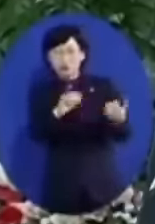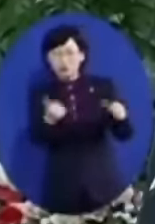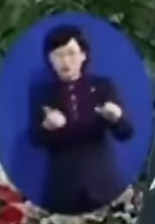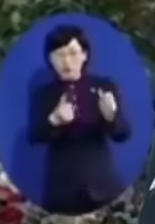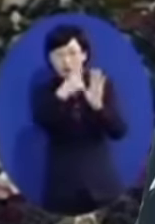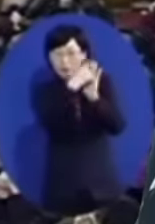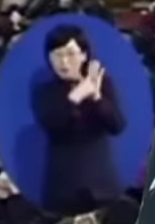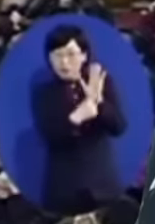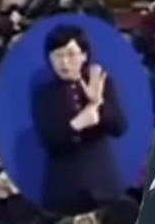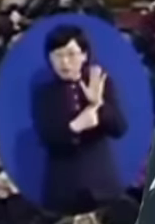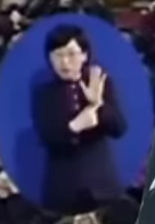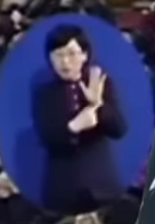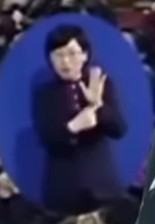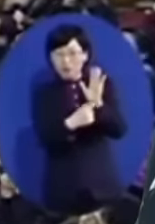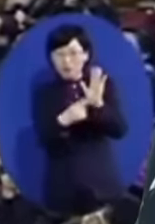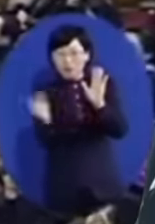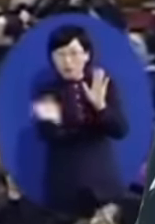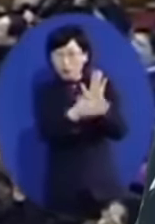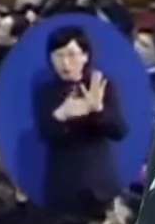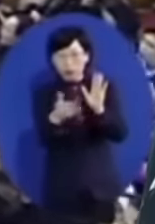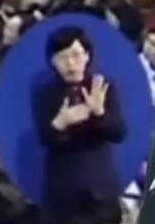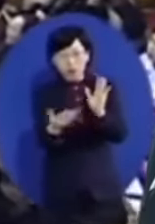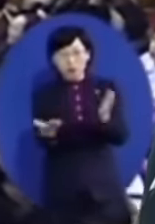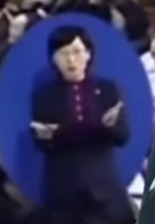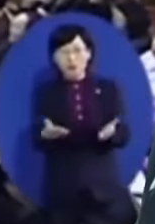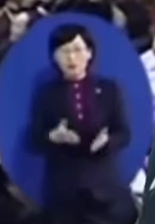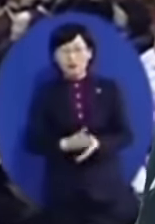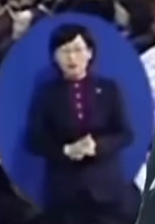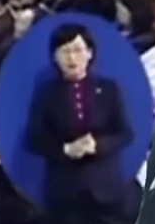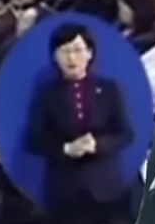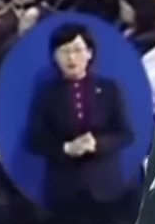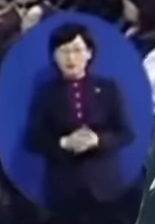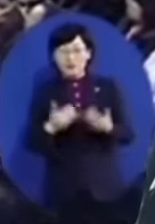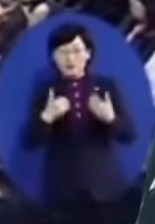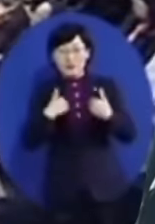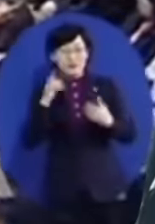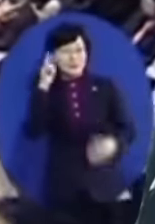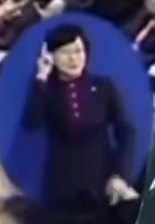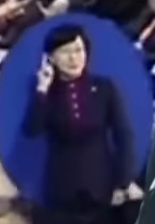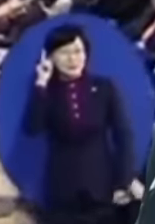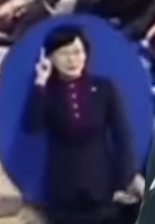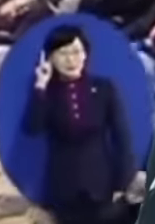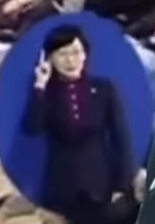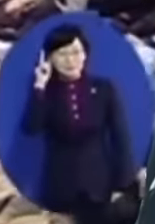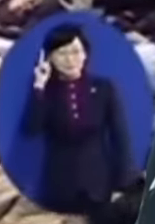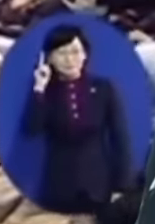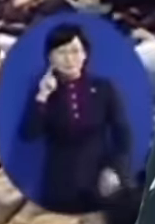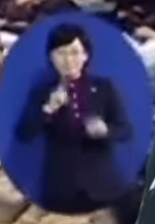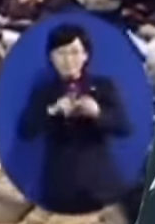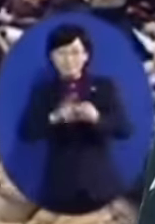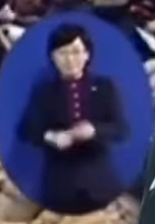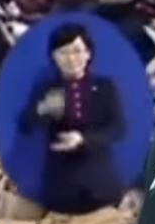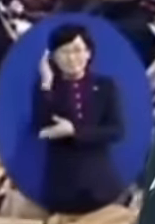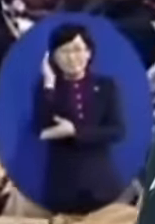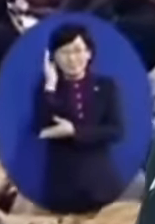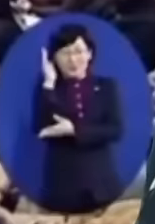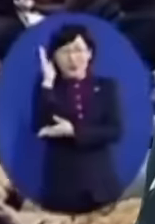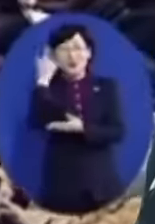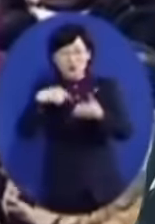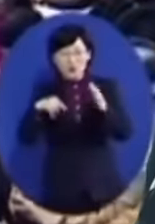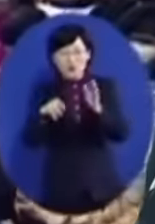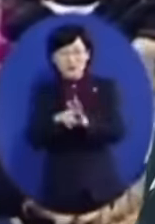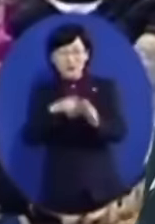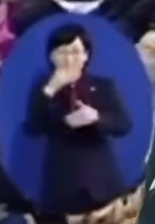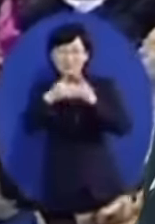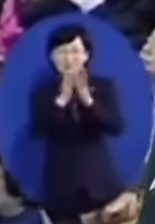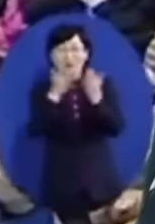기록을 찾아볼 수가 없습니다. 제가 스트레스에 관한 설교를 하려고